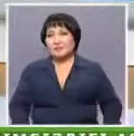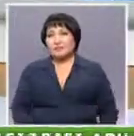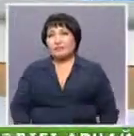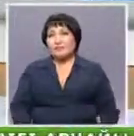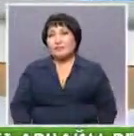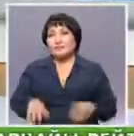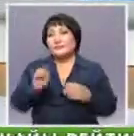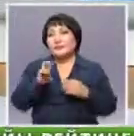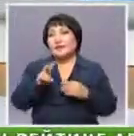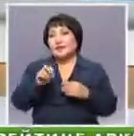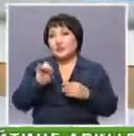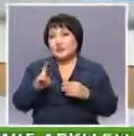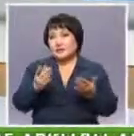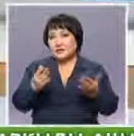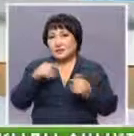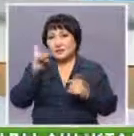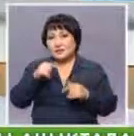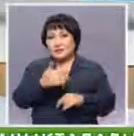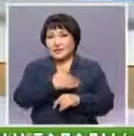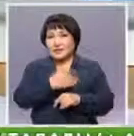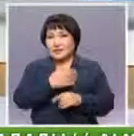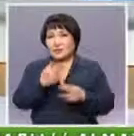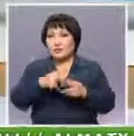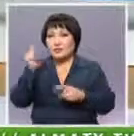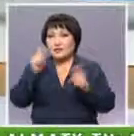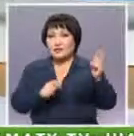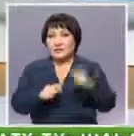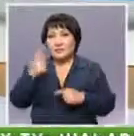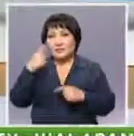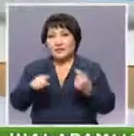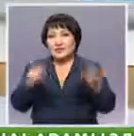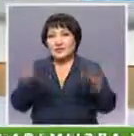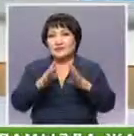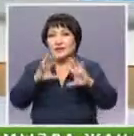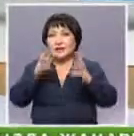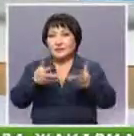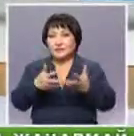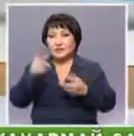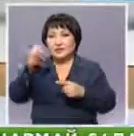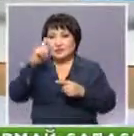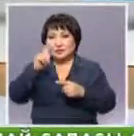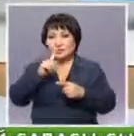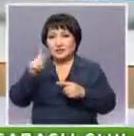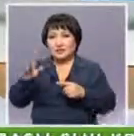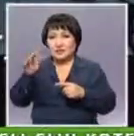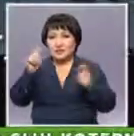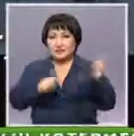Әнуар, ендігі білгім келіп отырғаны, бұл фестивальге басқа қандай әлемдік жұлдыздар келді?